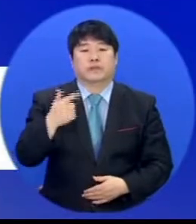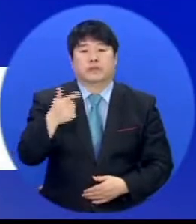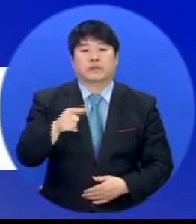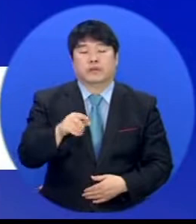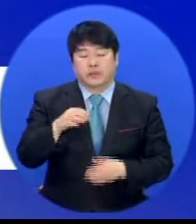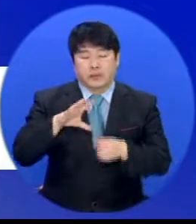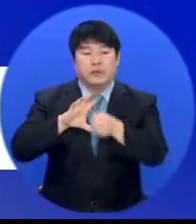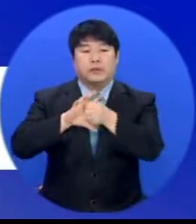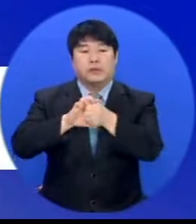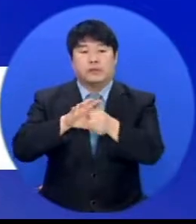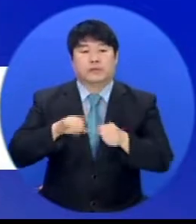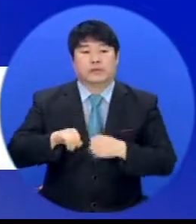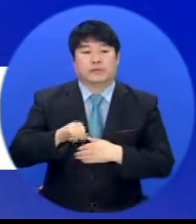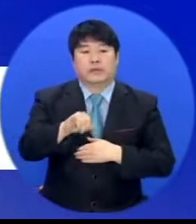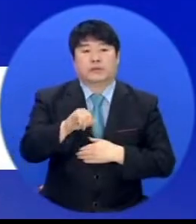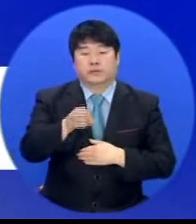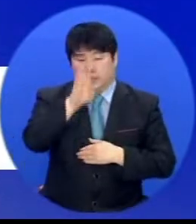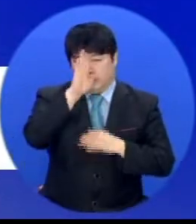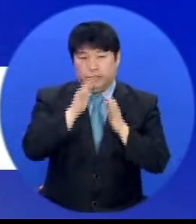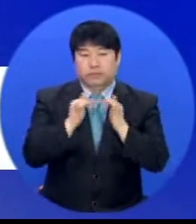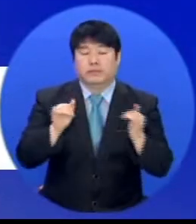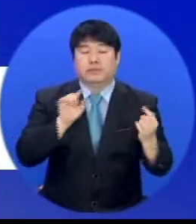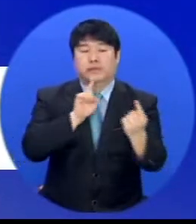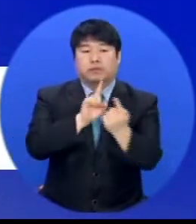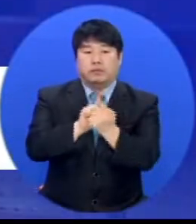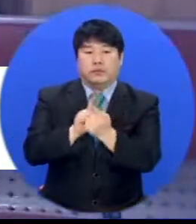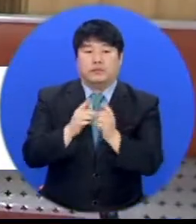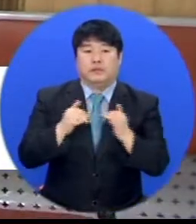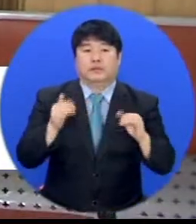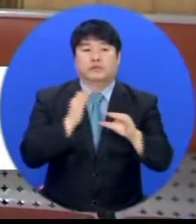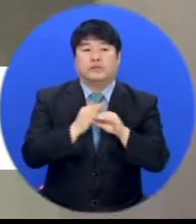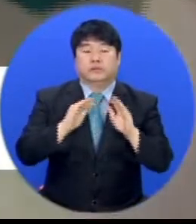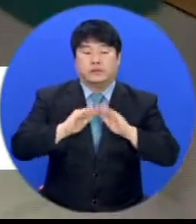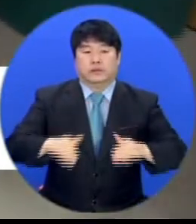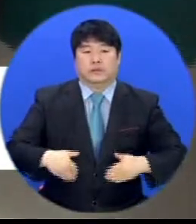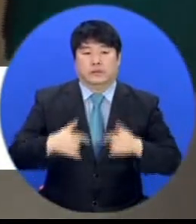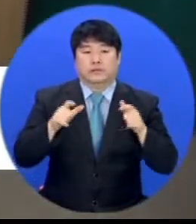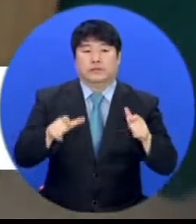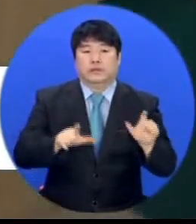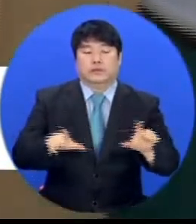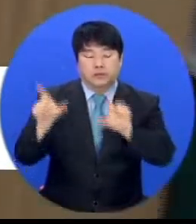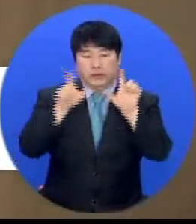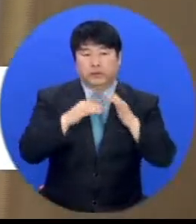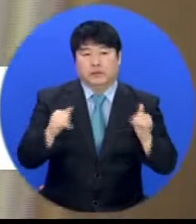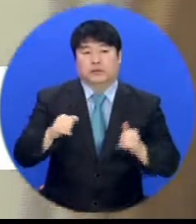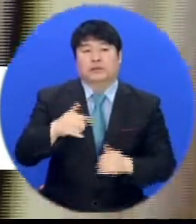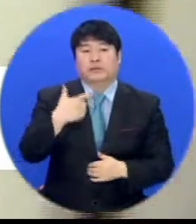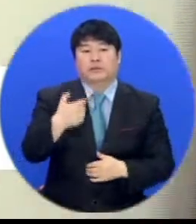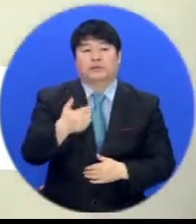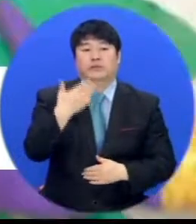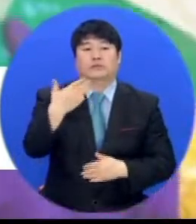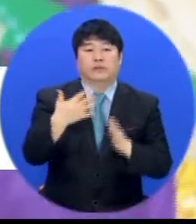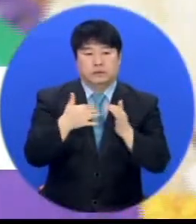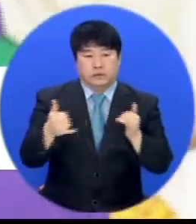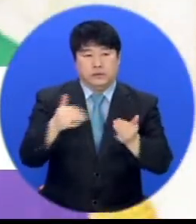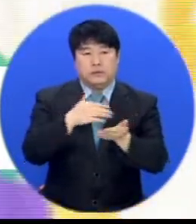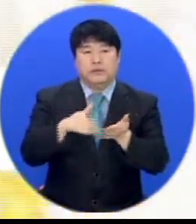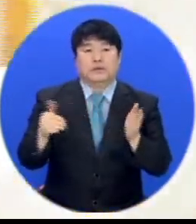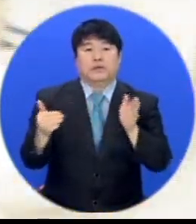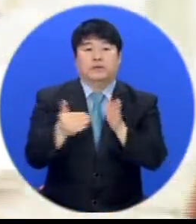16번째 신종 코로나 바이러스 확진 환자의 접촉자 가운데 전남 지역 주민은 68명인 것으로